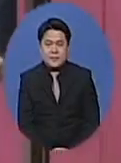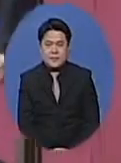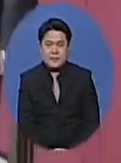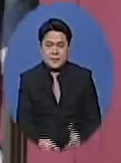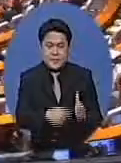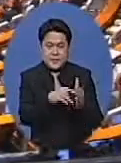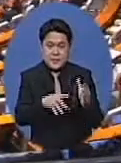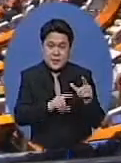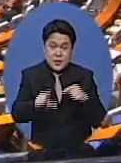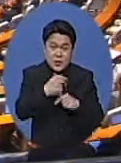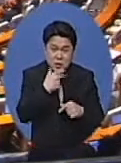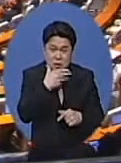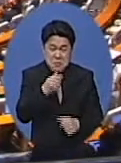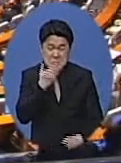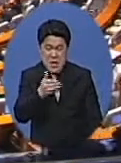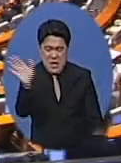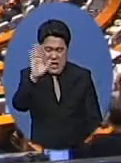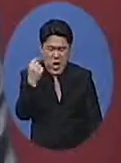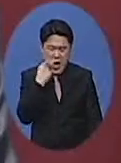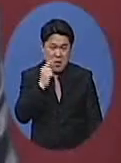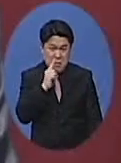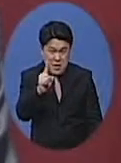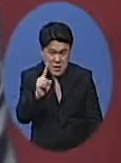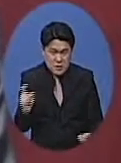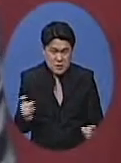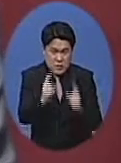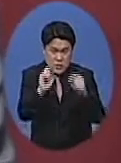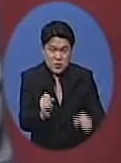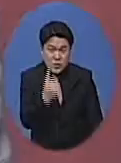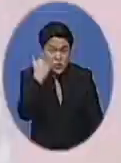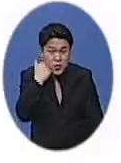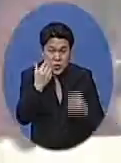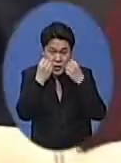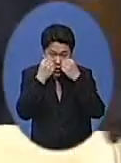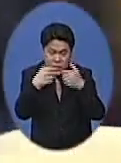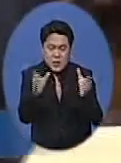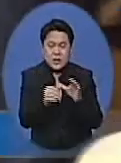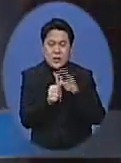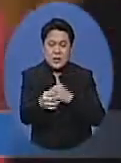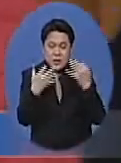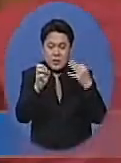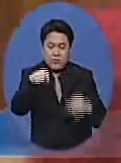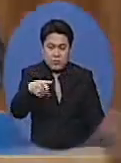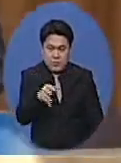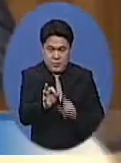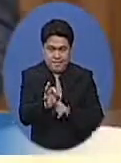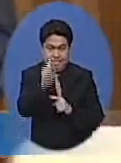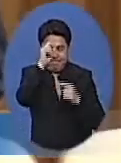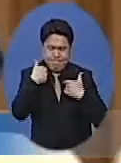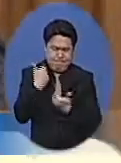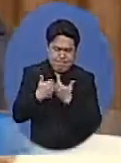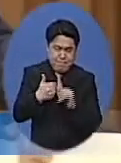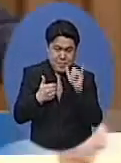증세 없는 복지는 거짓말이라고 말해 논란에 불을 붙인 김무성 새누리당 대표. 정부와 갈등하는 모양새로